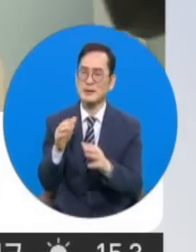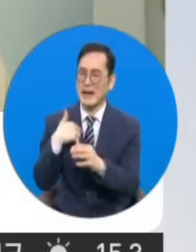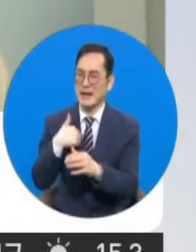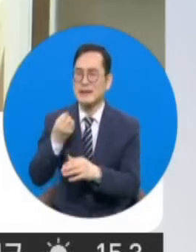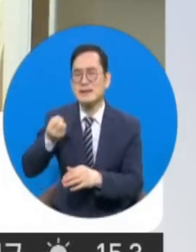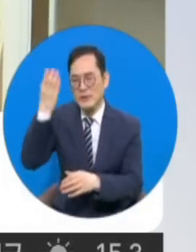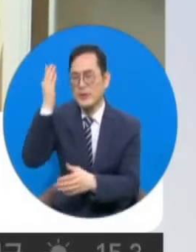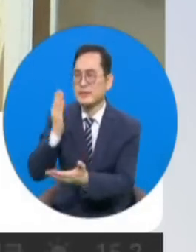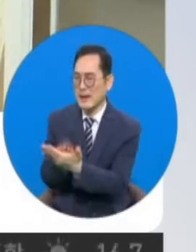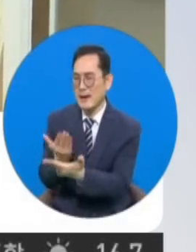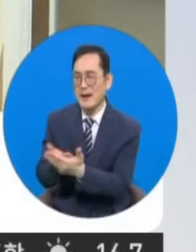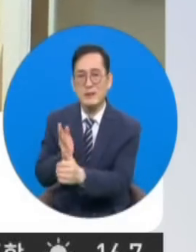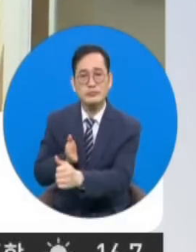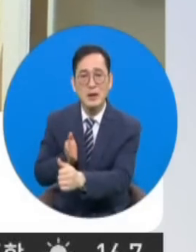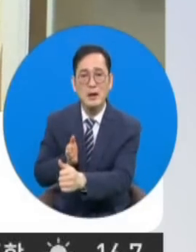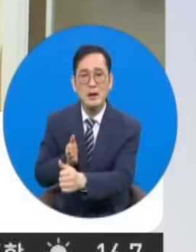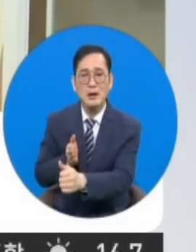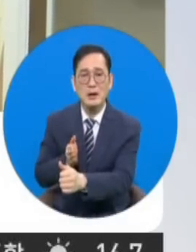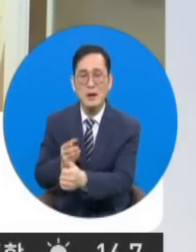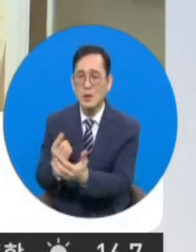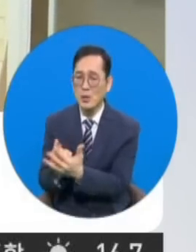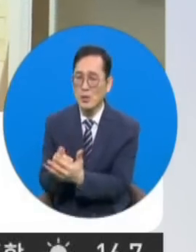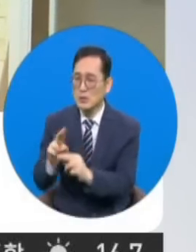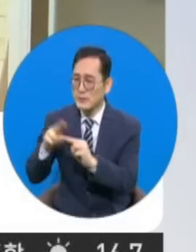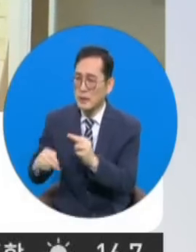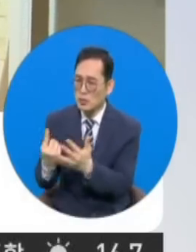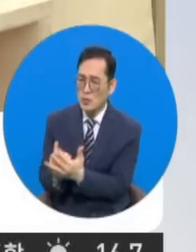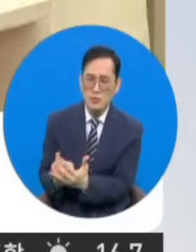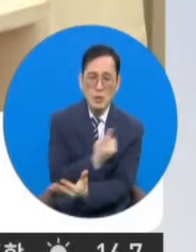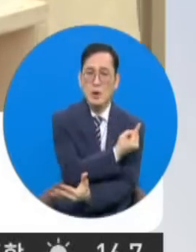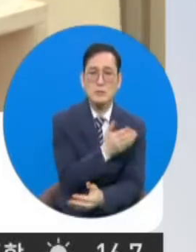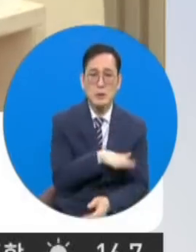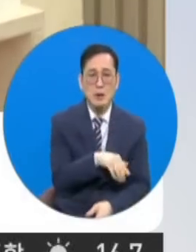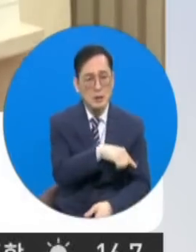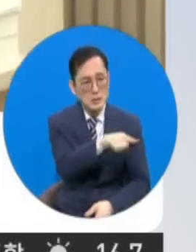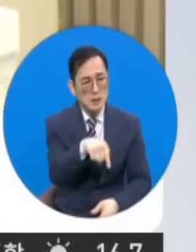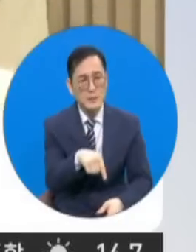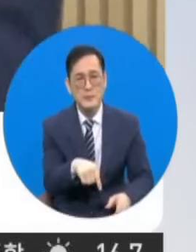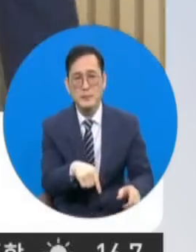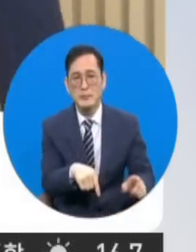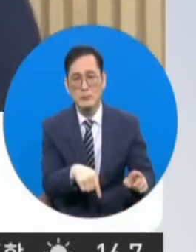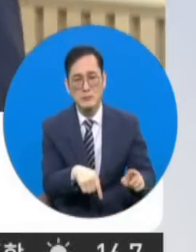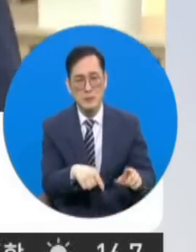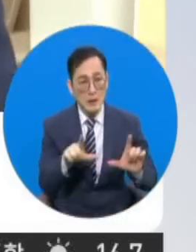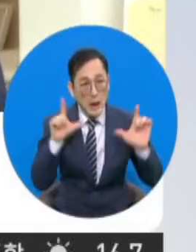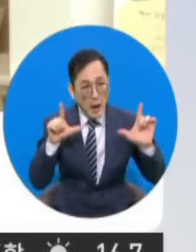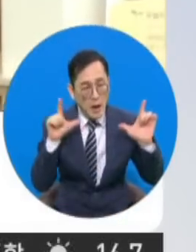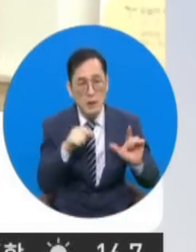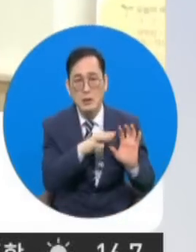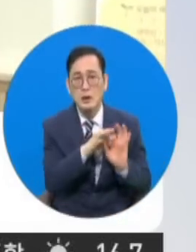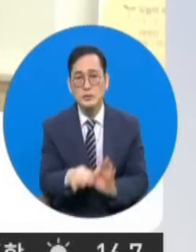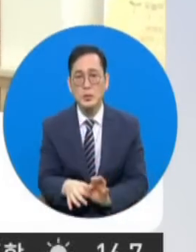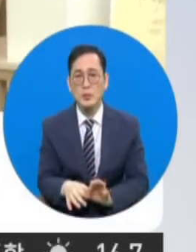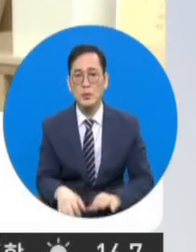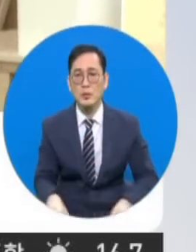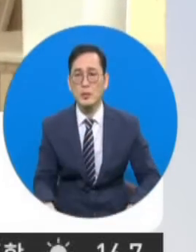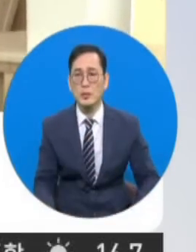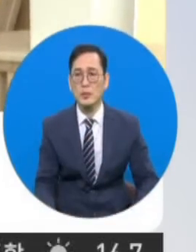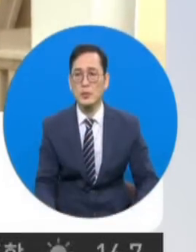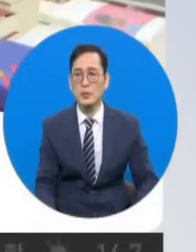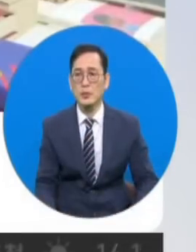살고자 한다고 하신 분이 왜 이렇게 논란을 계속 만드는지 잘 모르겠다는 생각이 듭니다 우선 첫째